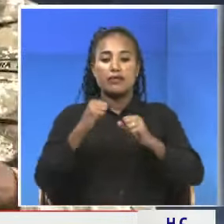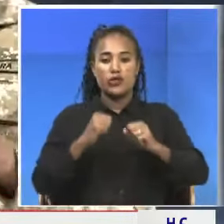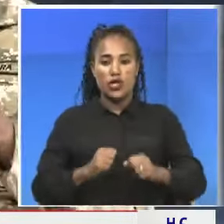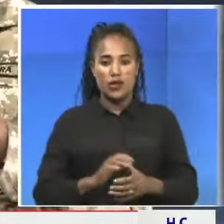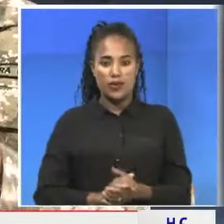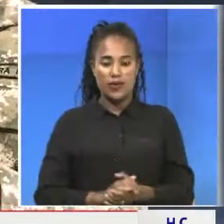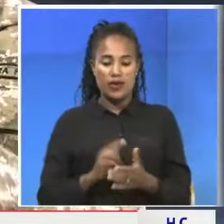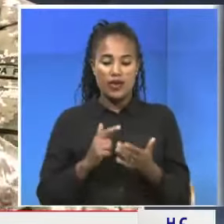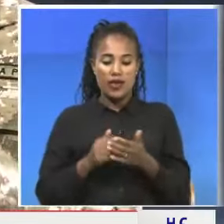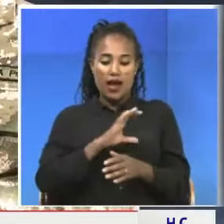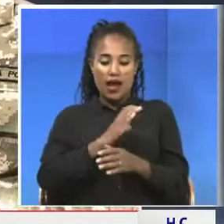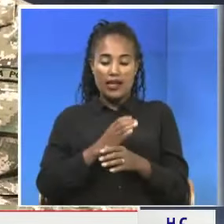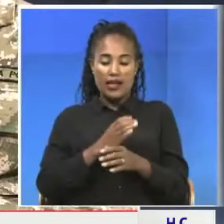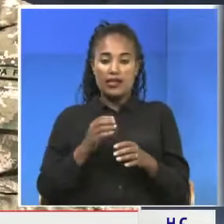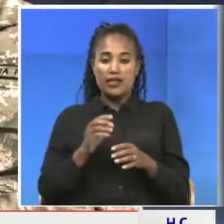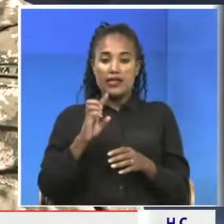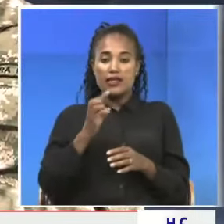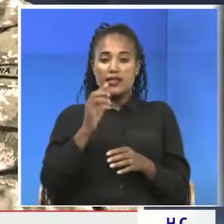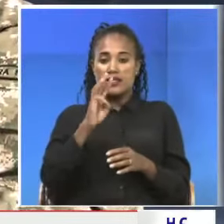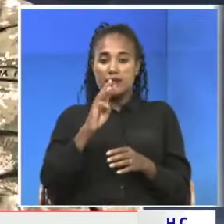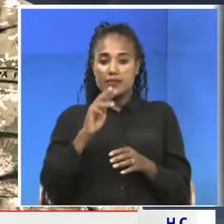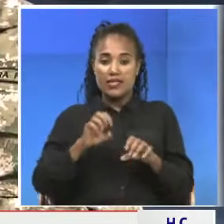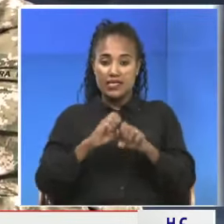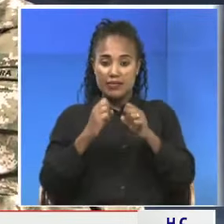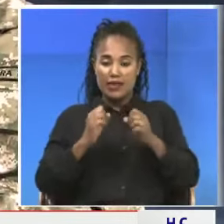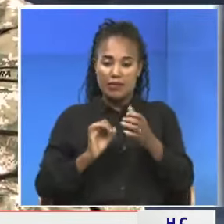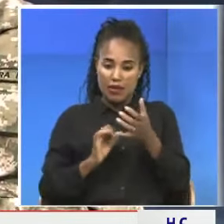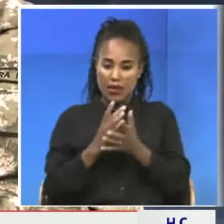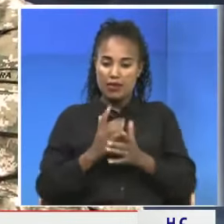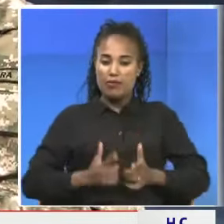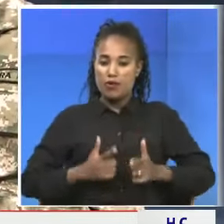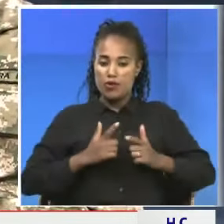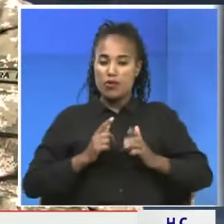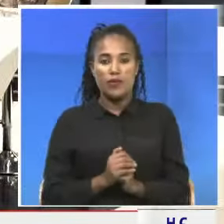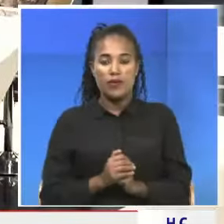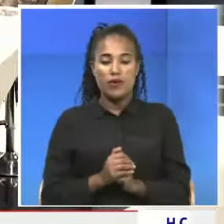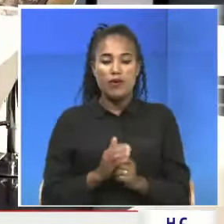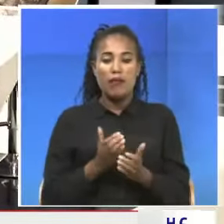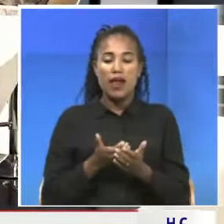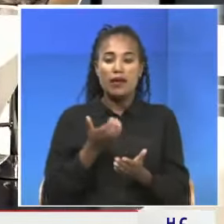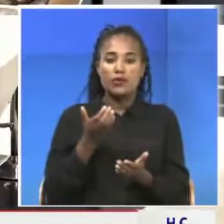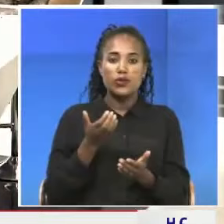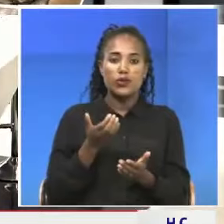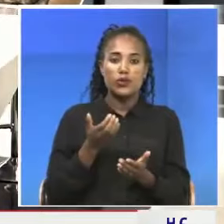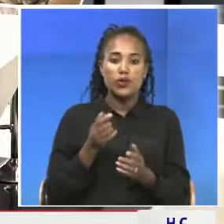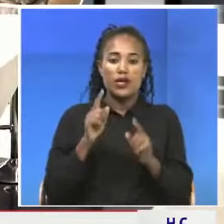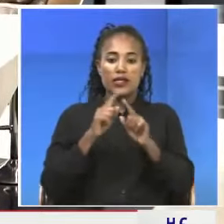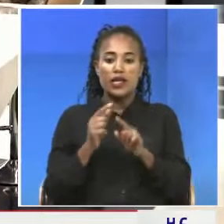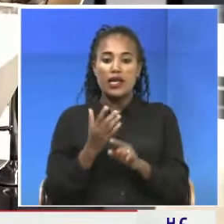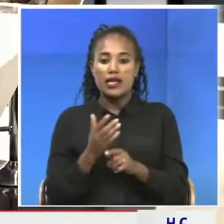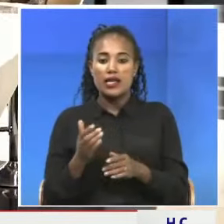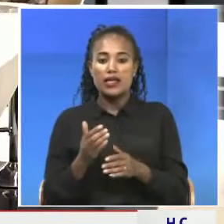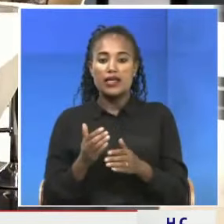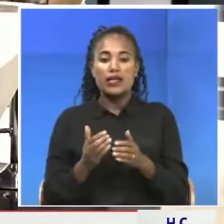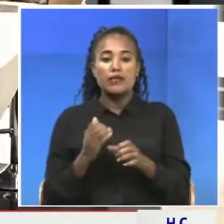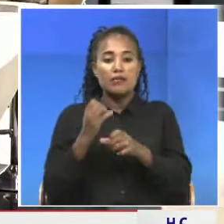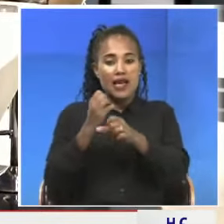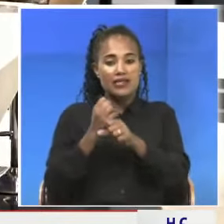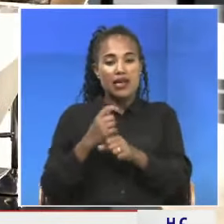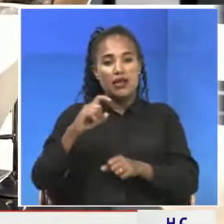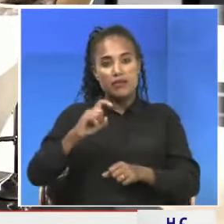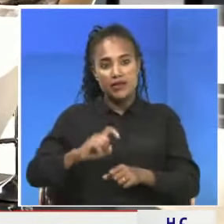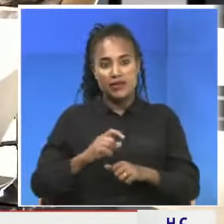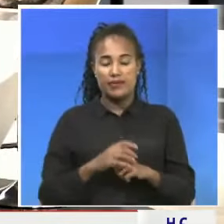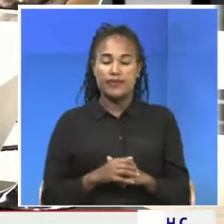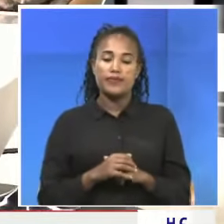ማጥፋት የምቻለው። ይሄ ኃይል ቅስሙ ከተሰበረ ነው መልማትም መኖርም መበል ባላፍቱ ሎጂስቲኩን መሸከም